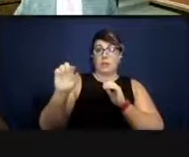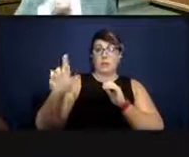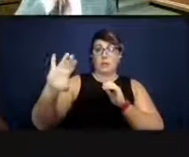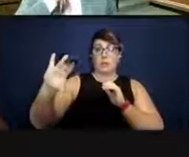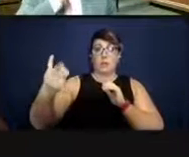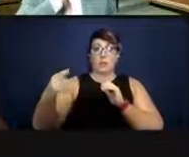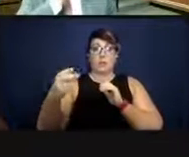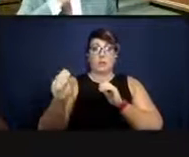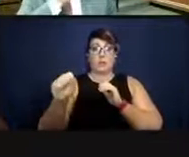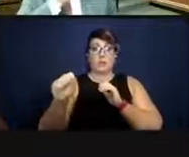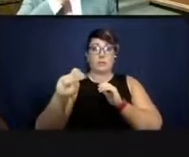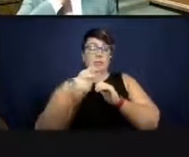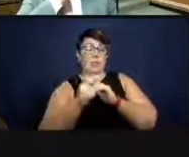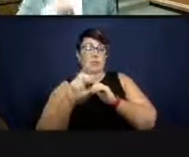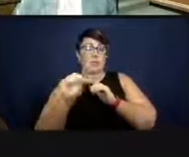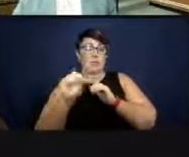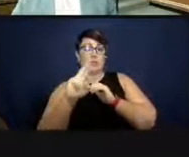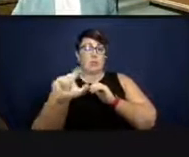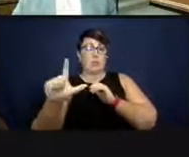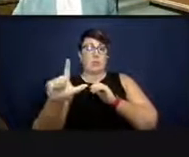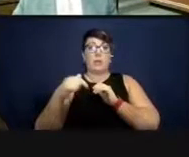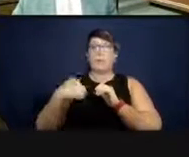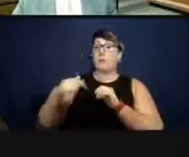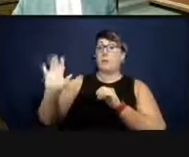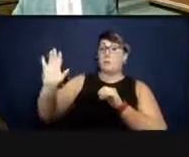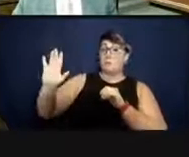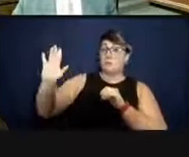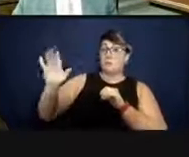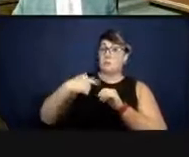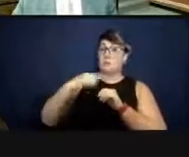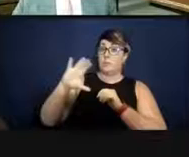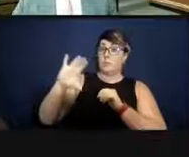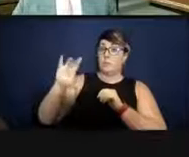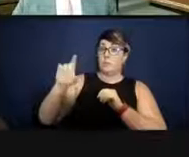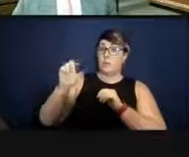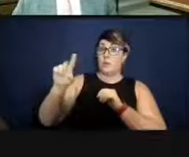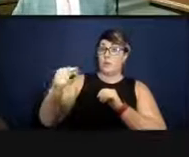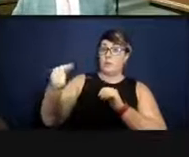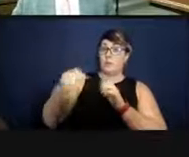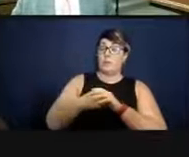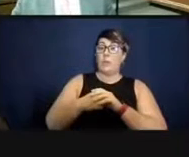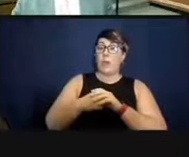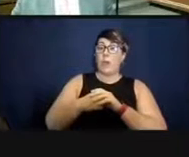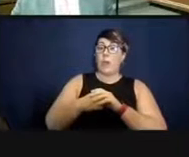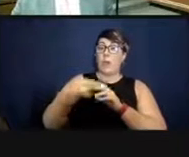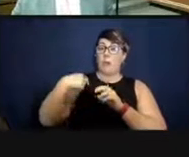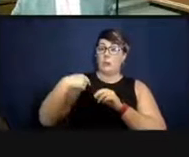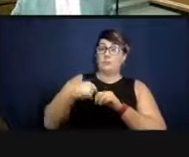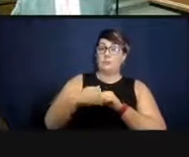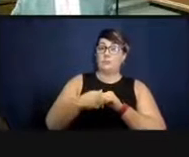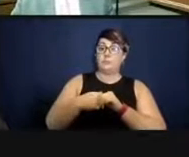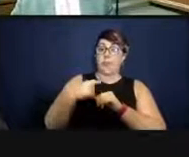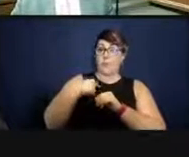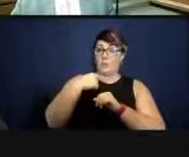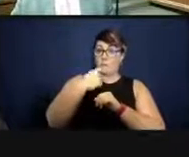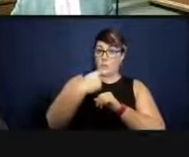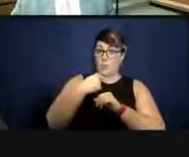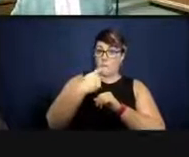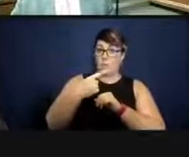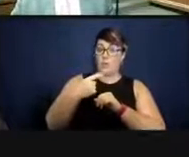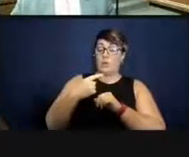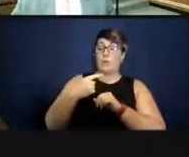أعمال الجلسة؟ دكتور كريس، دكتور شو، سيدة بورتر، هل يمكنني أن أتحدث في هذا الإطار؟ نعم